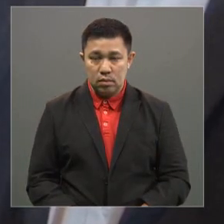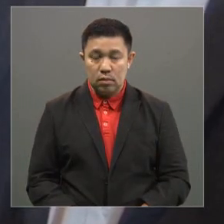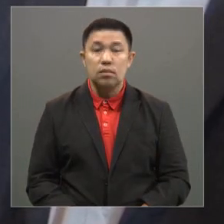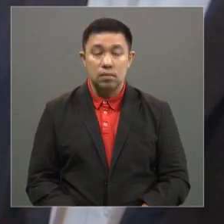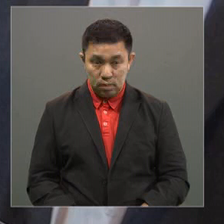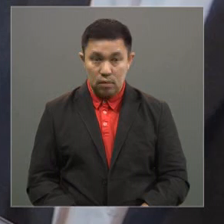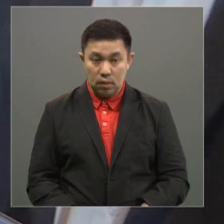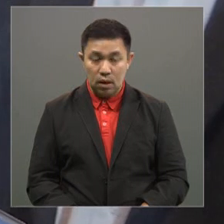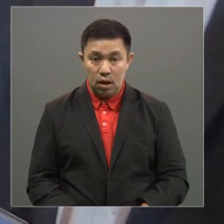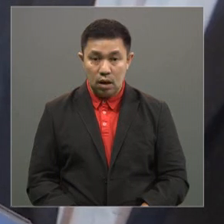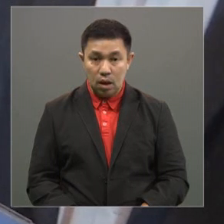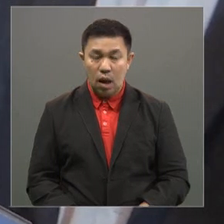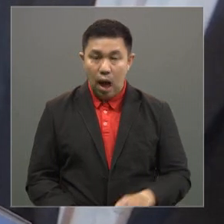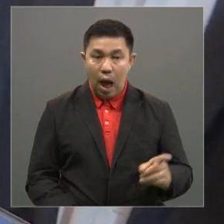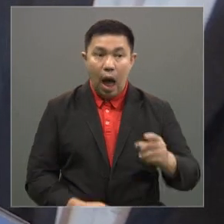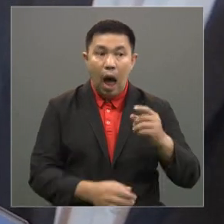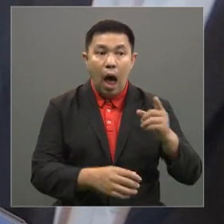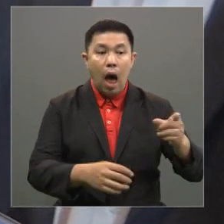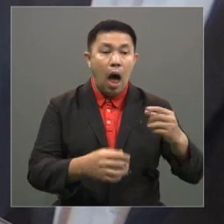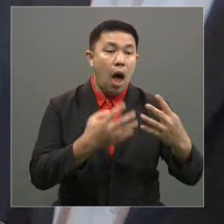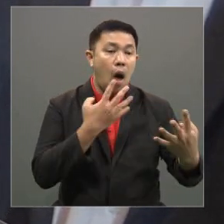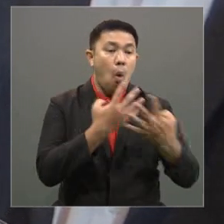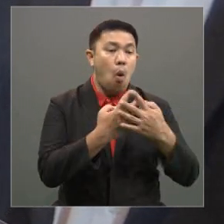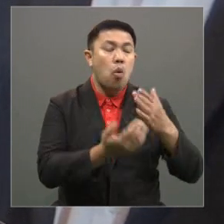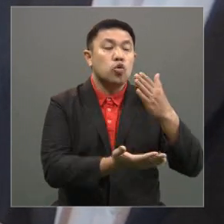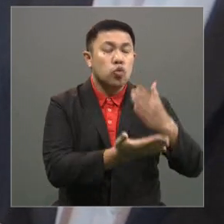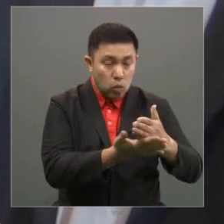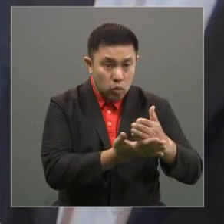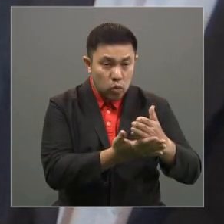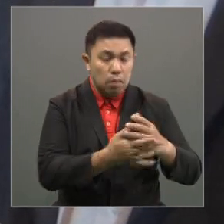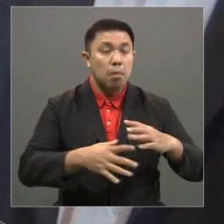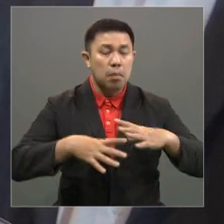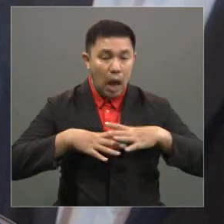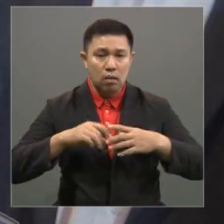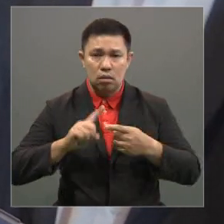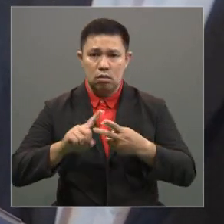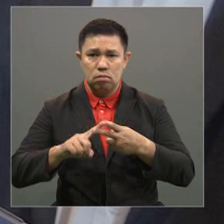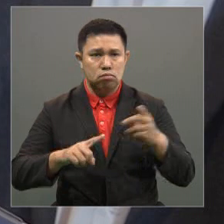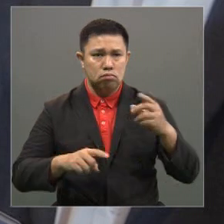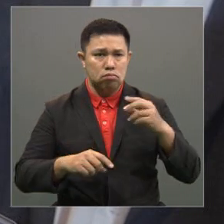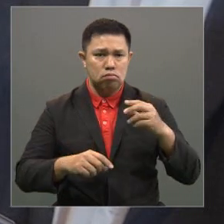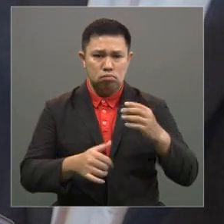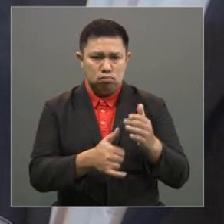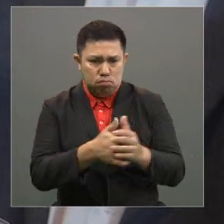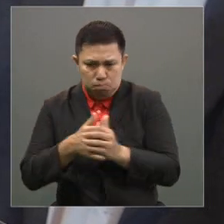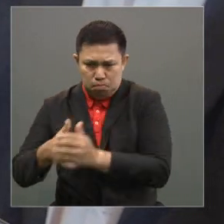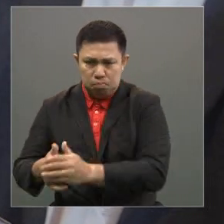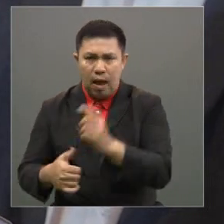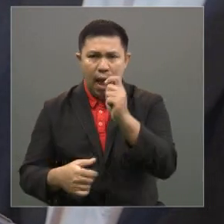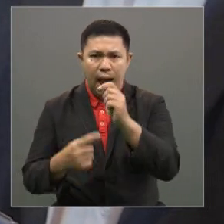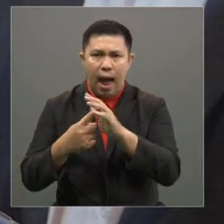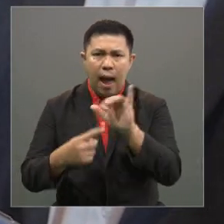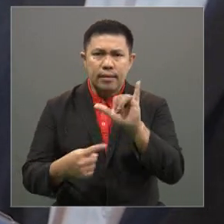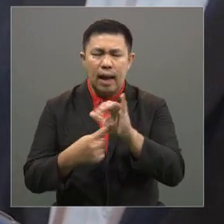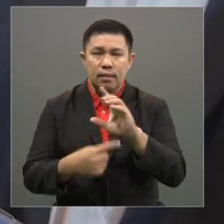การพักโทษกับการอายัดมันคนละประเด็นนะแต่เรื่องประเด็นเรื่องการอายัดมันเป็นอำนาจ